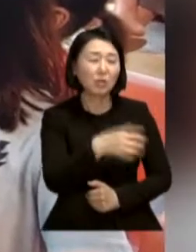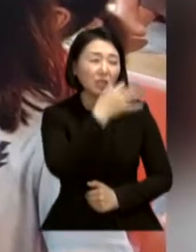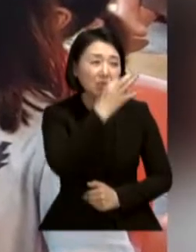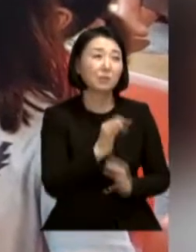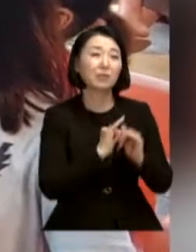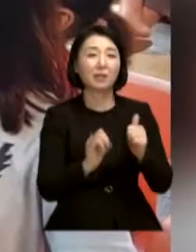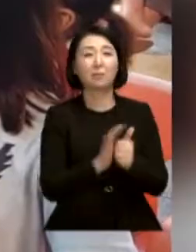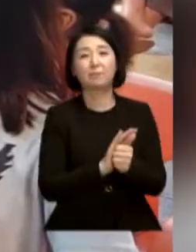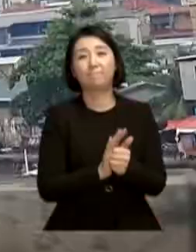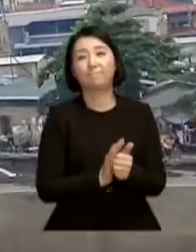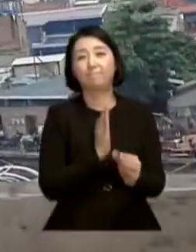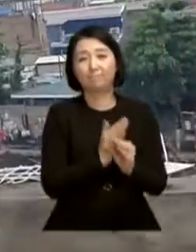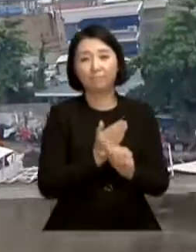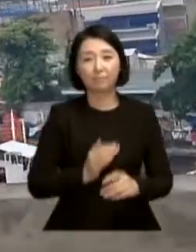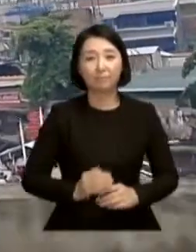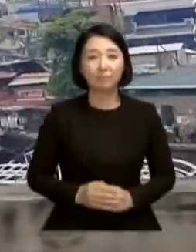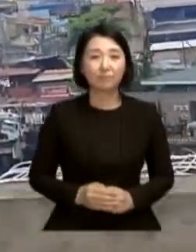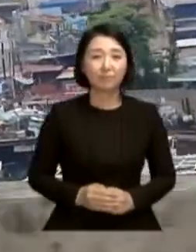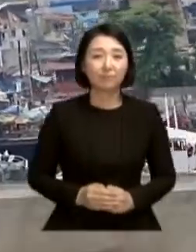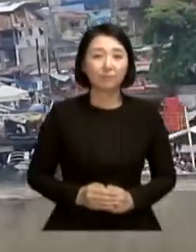있다.